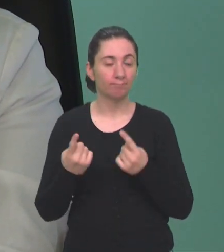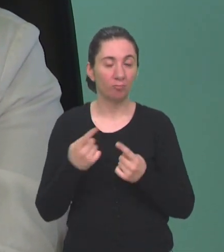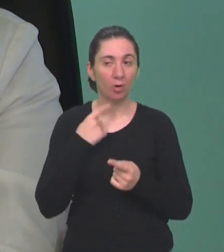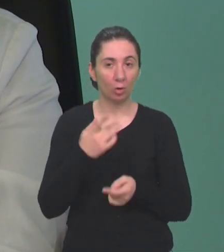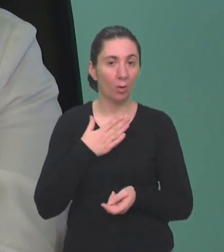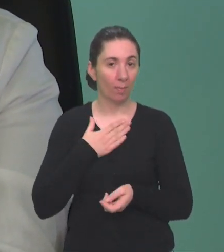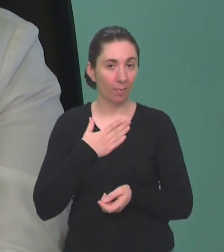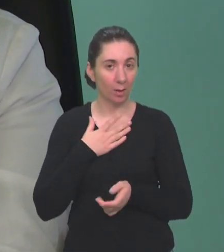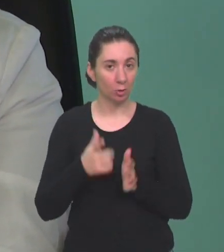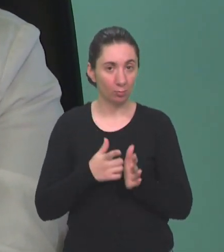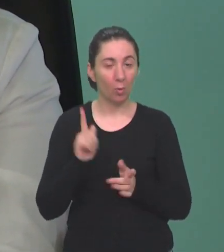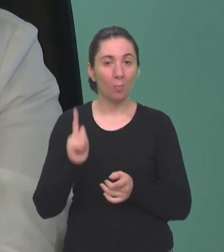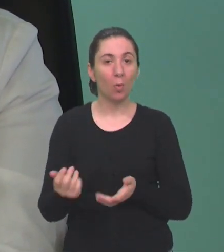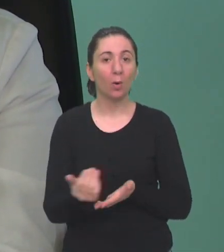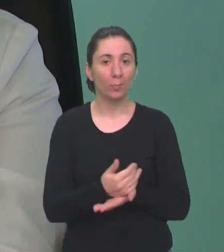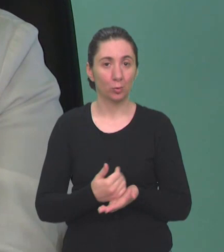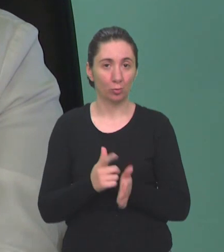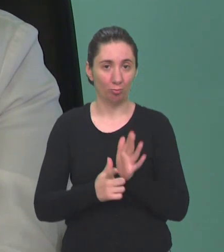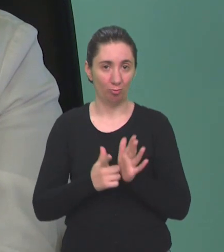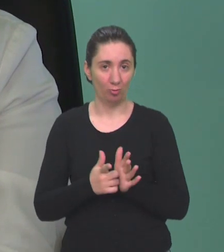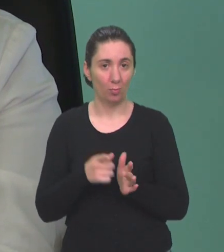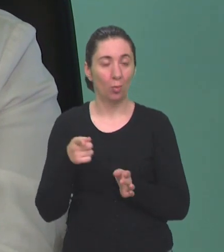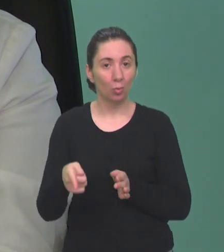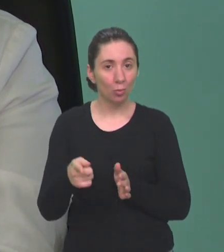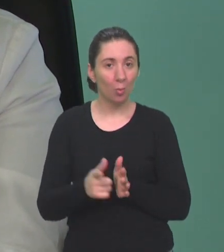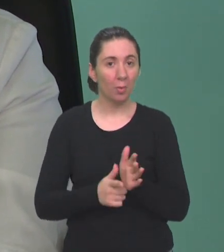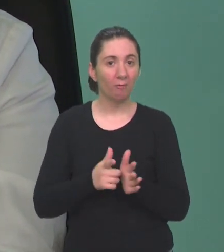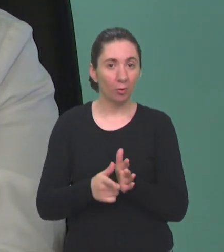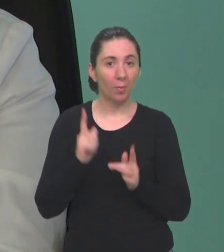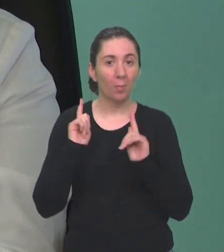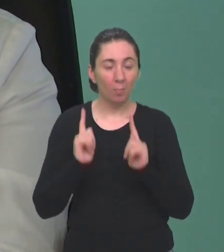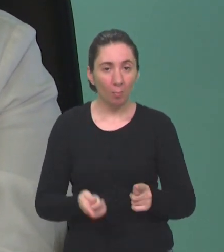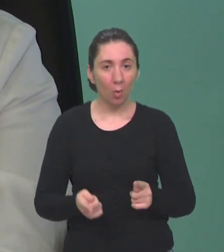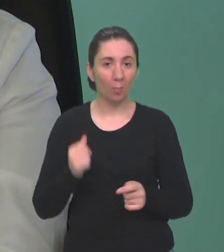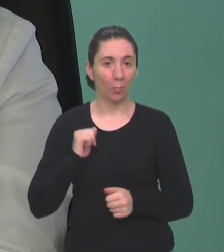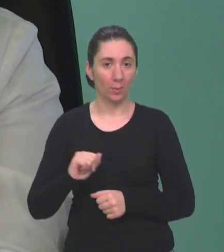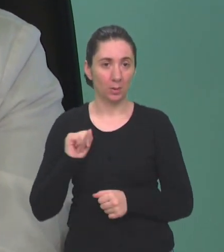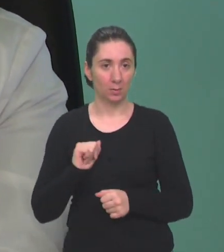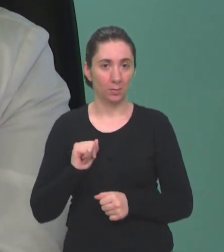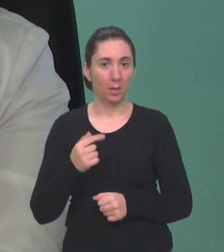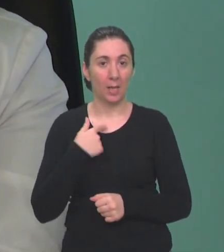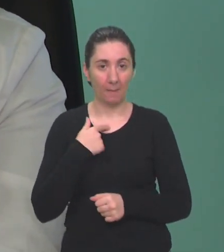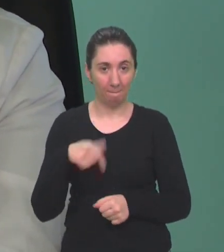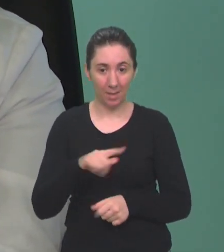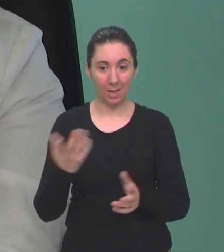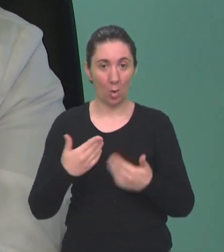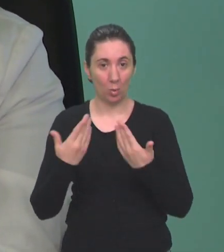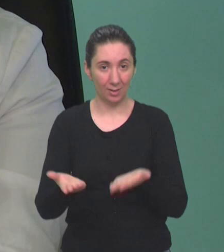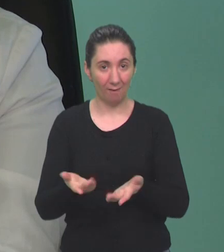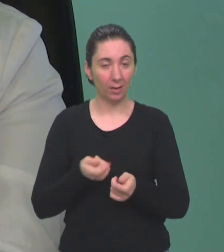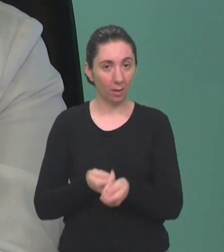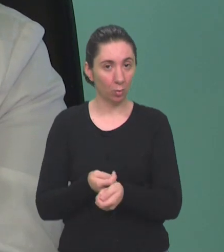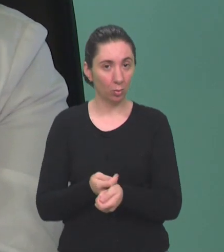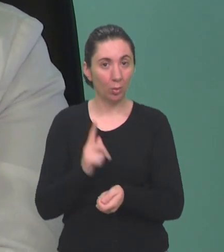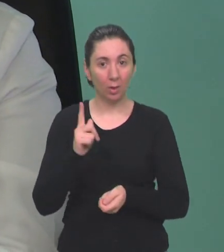na našoj strani, da ga moramo iskoristiti u tom vremenu, da moramo biti strpljivi. I mi kao davatelji